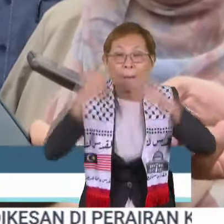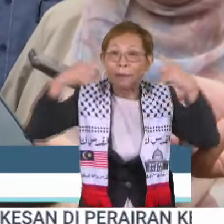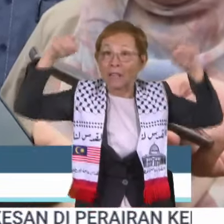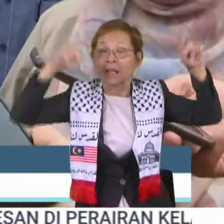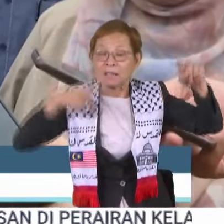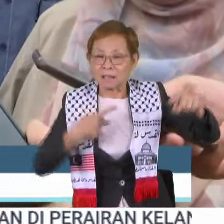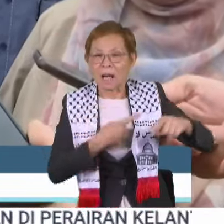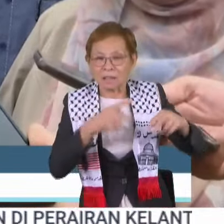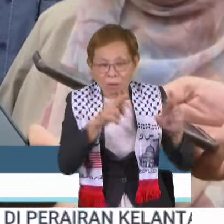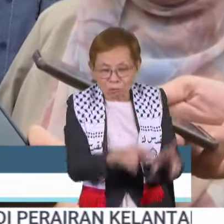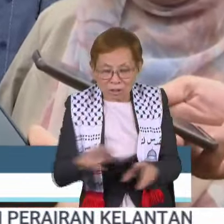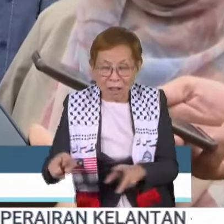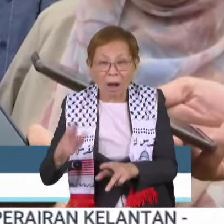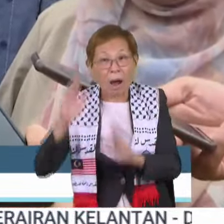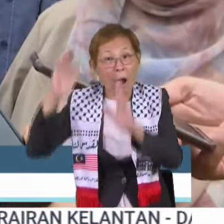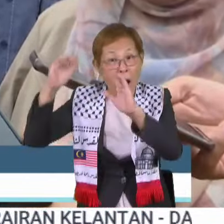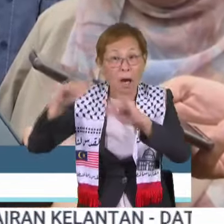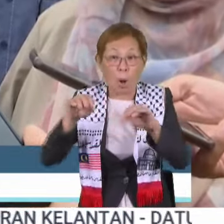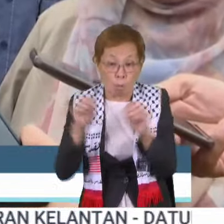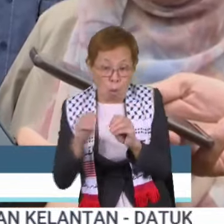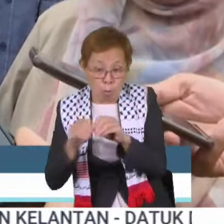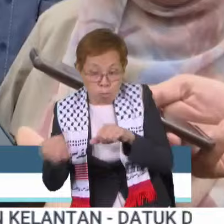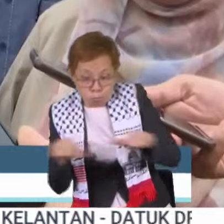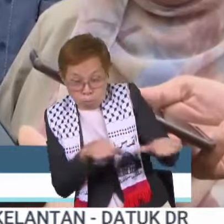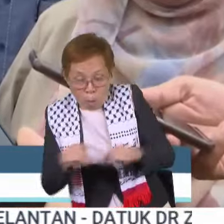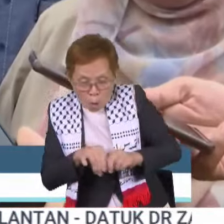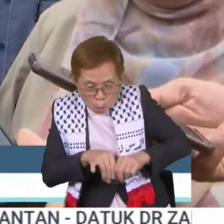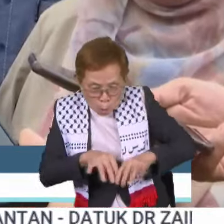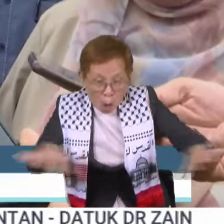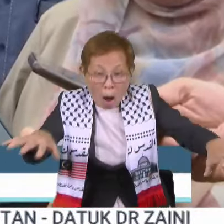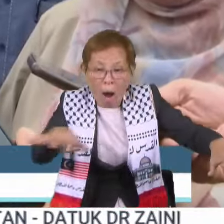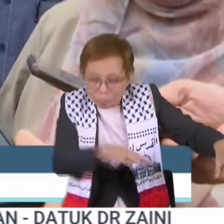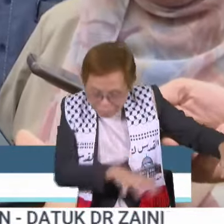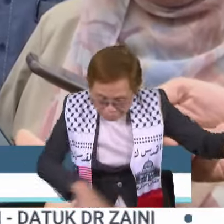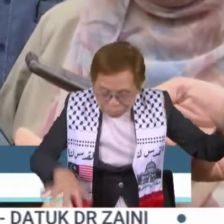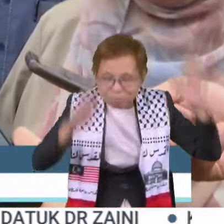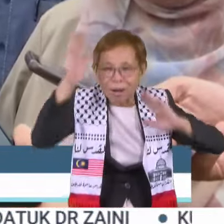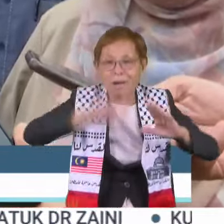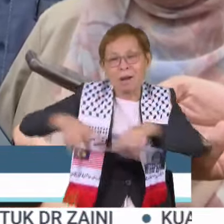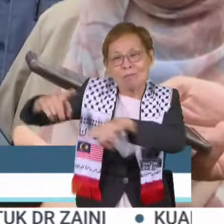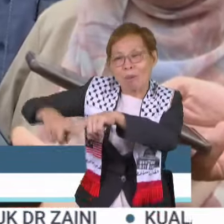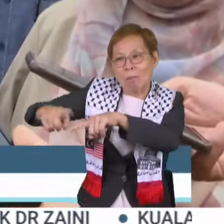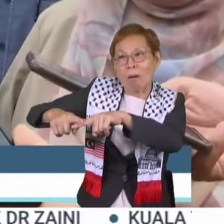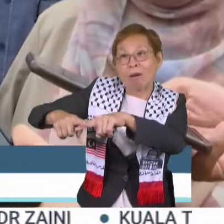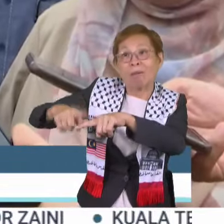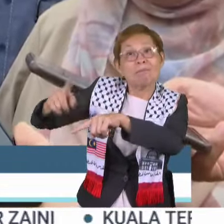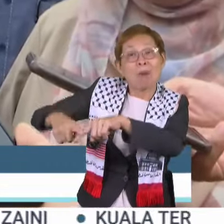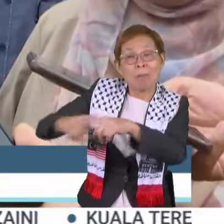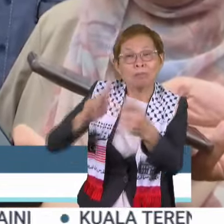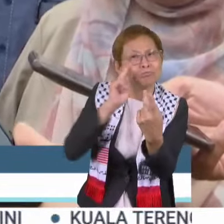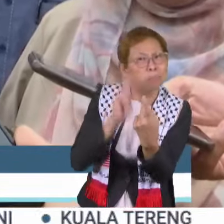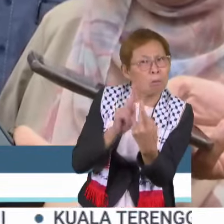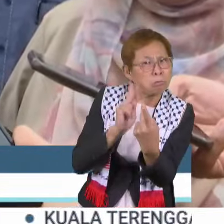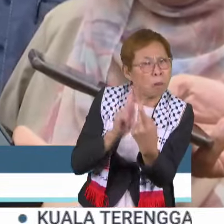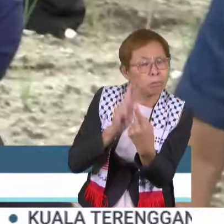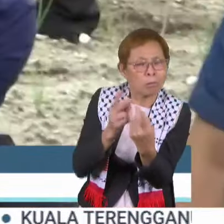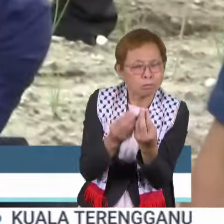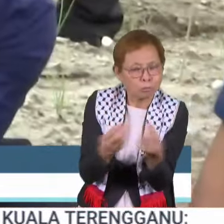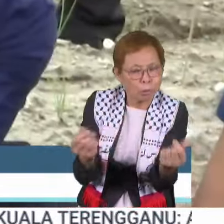ada perancangan yang agak agresif untuk meluaskan ke seluruh negara bergantung kepada kesesuaian tanah di